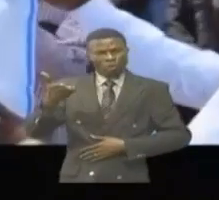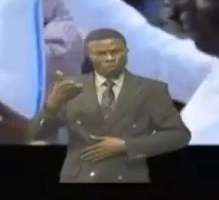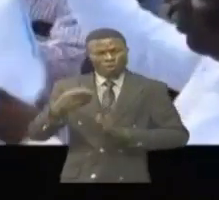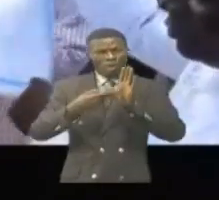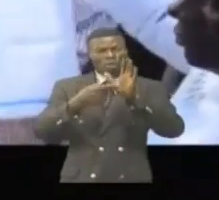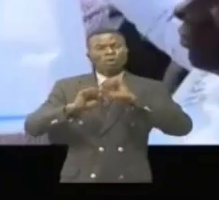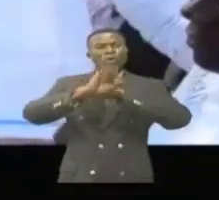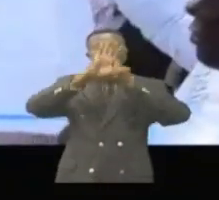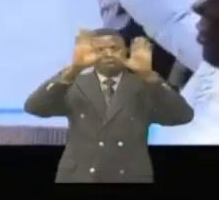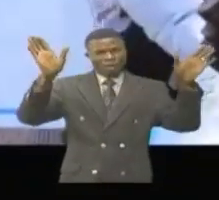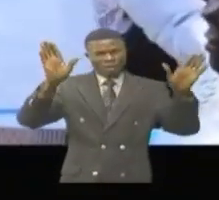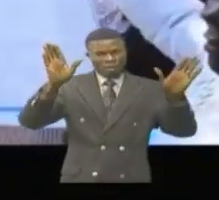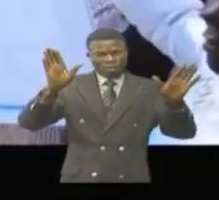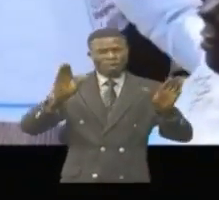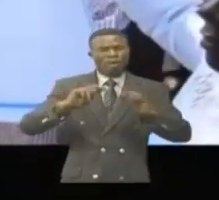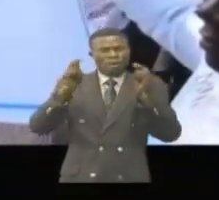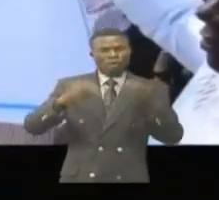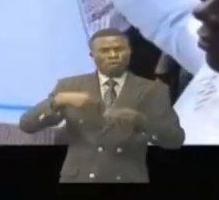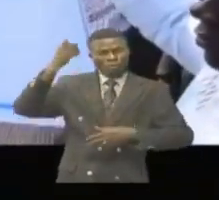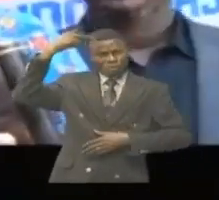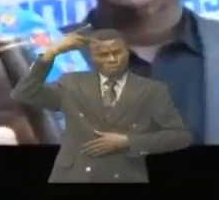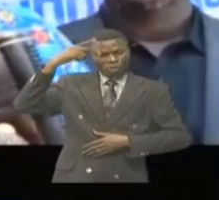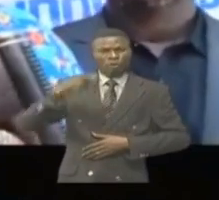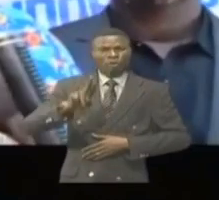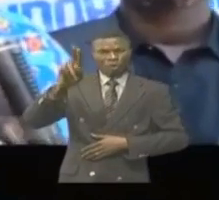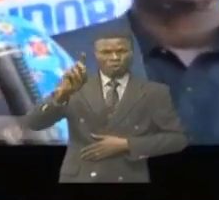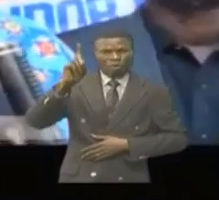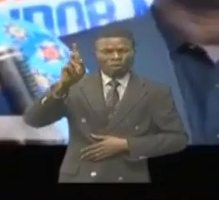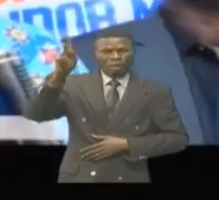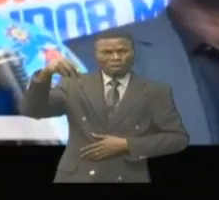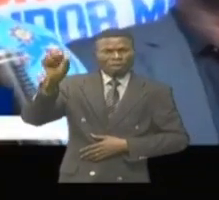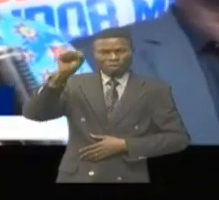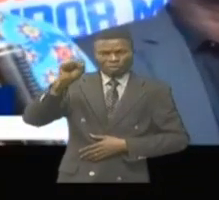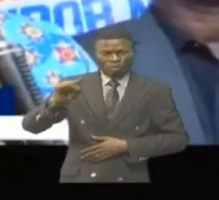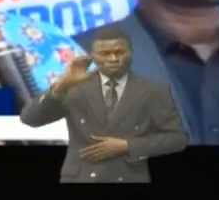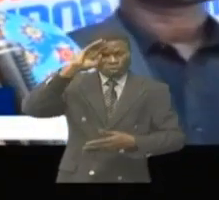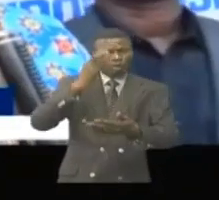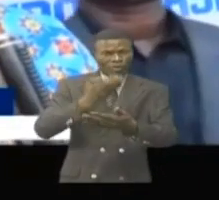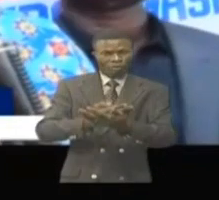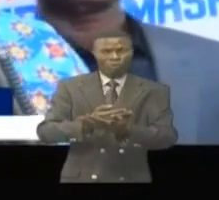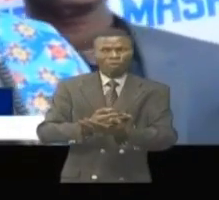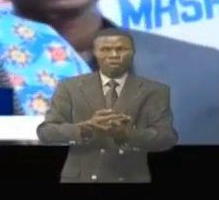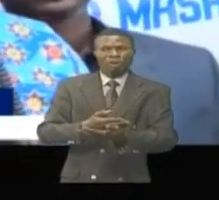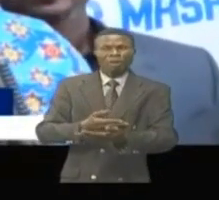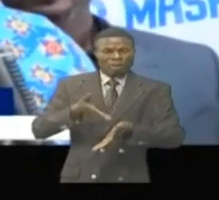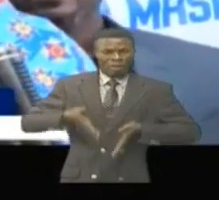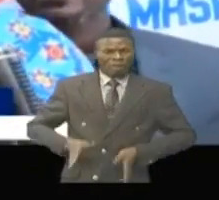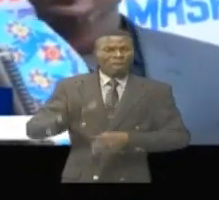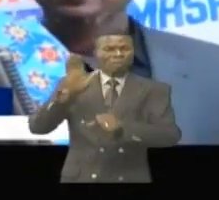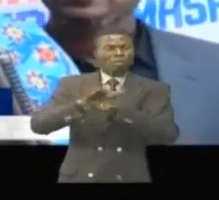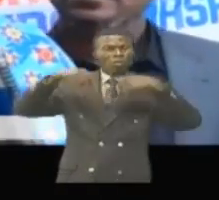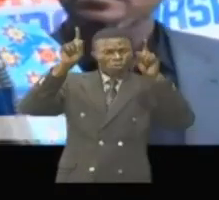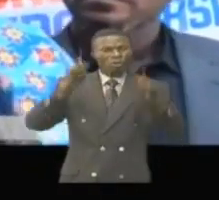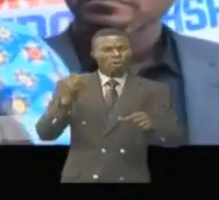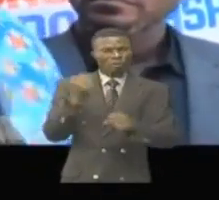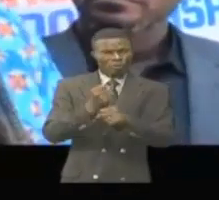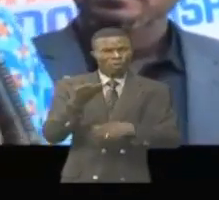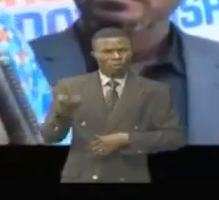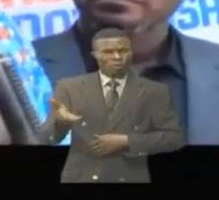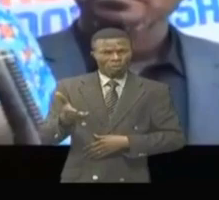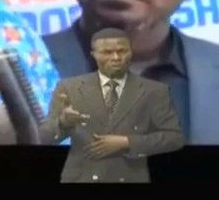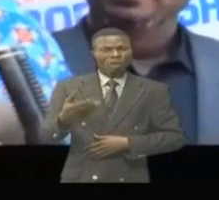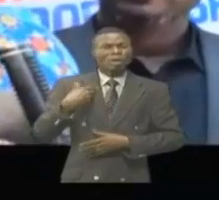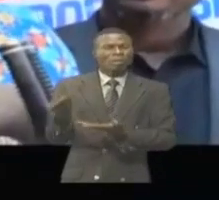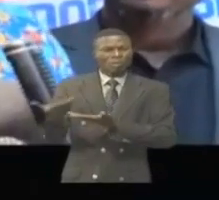visibilité et l'image de marque de l'UDPS. Ici, c'est ma base. Moi, je suis un fils de ce parti depuis plusieurs années, dont je suis revenu